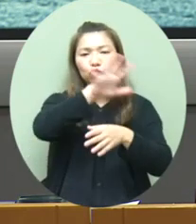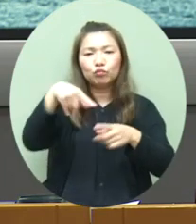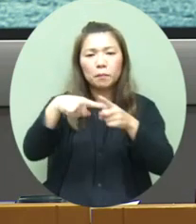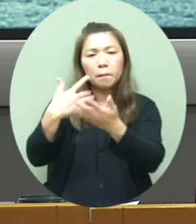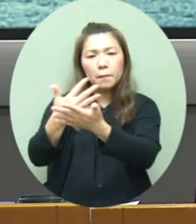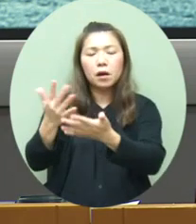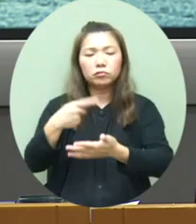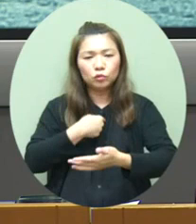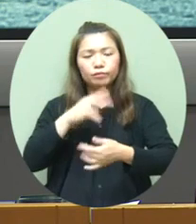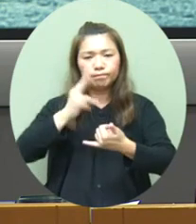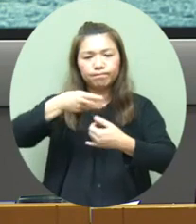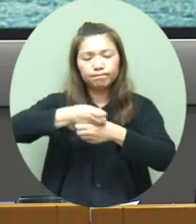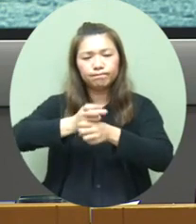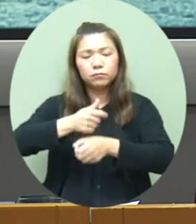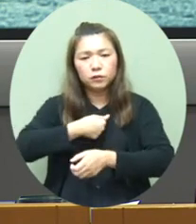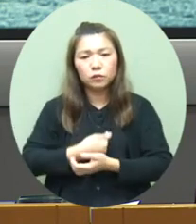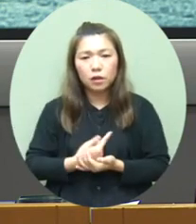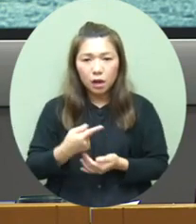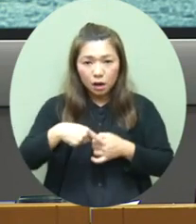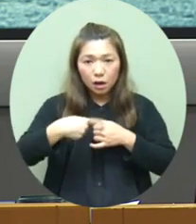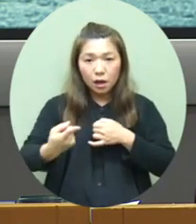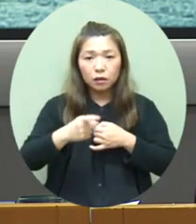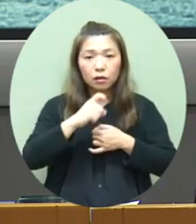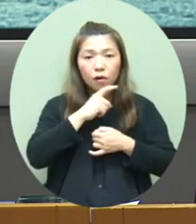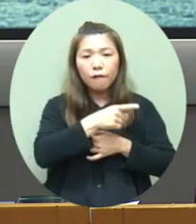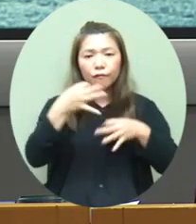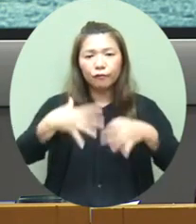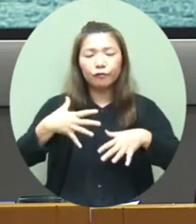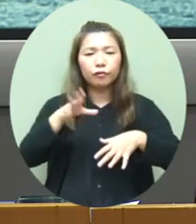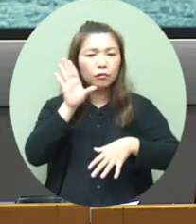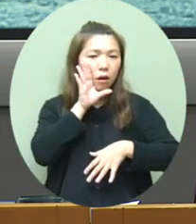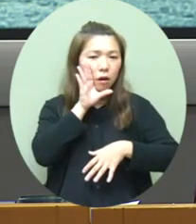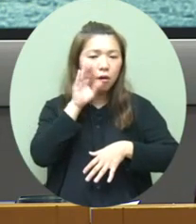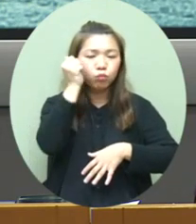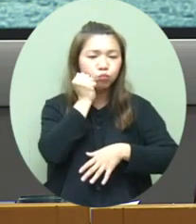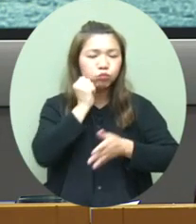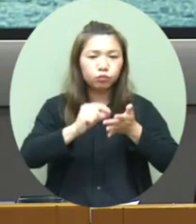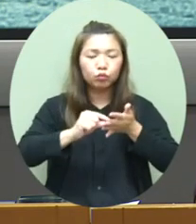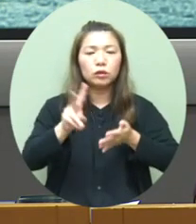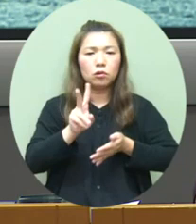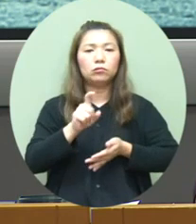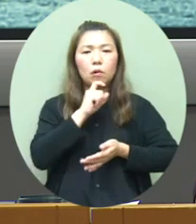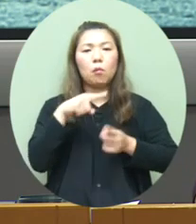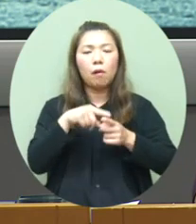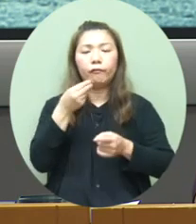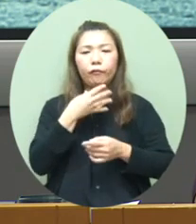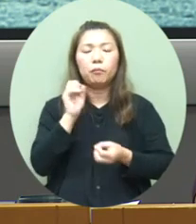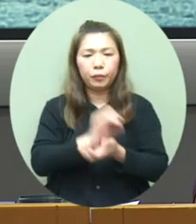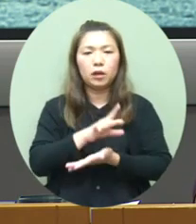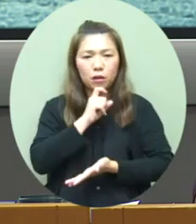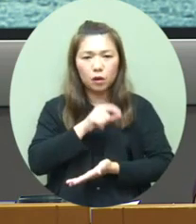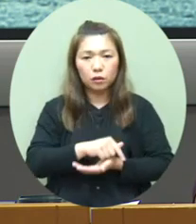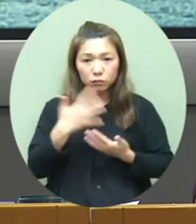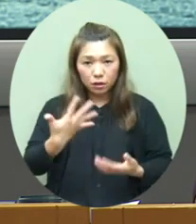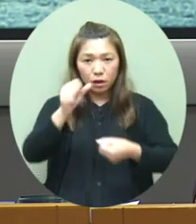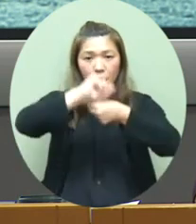有一間之前都有1個個案嘅係富泰護理安老院啦。咁而家就係